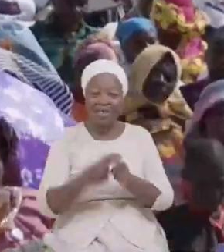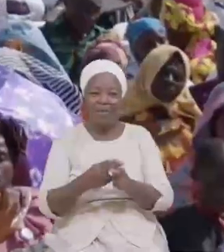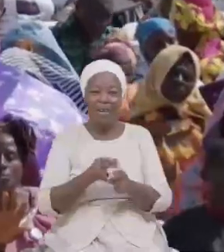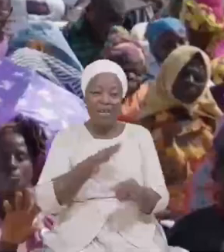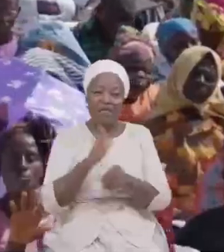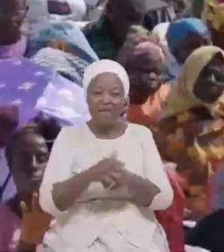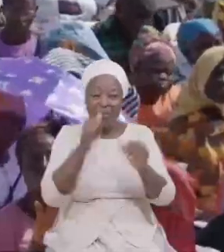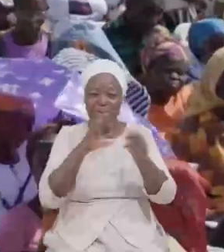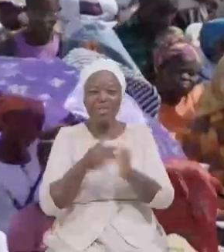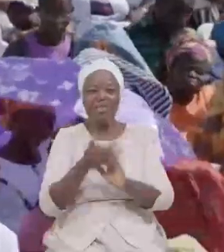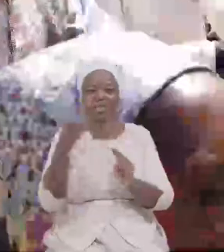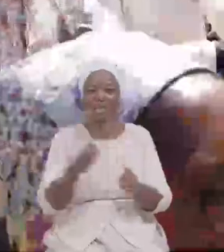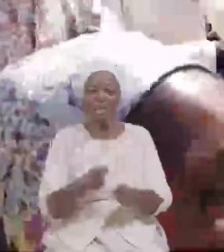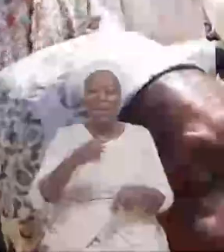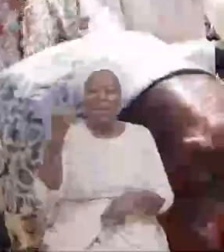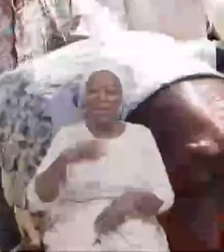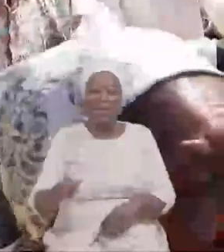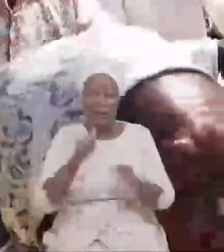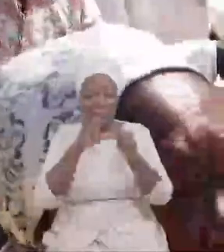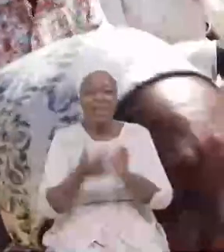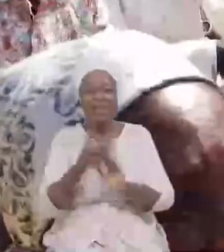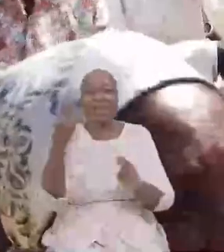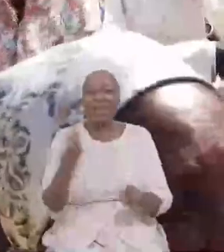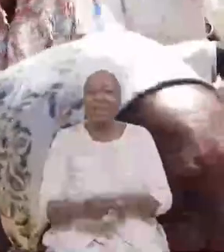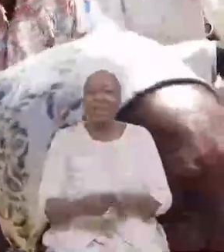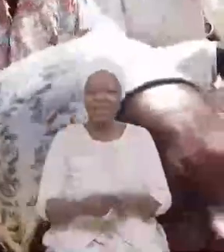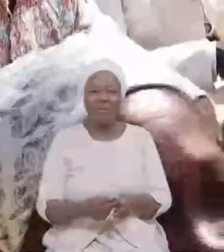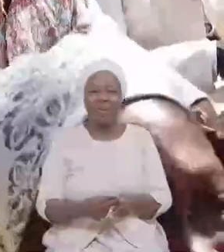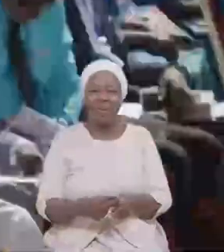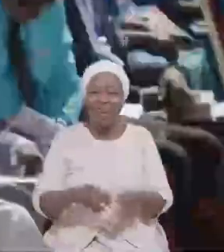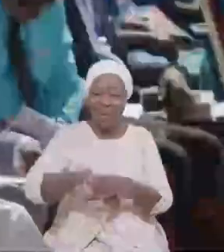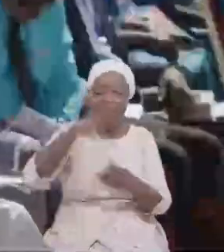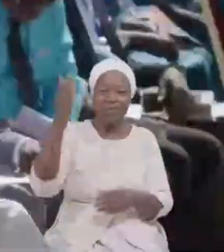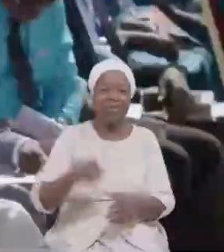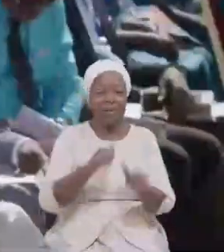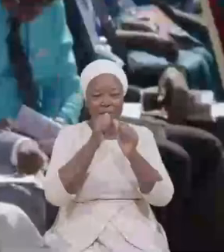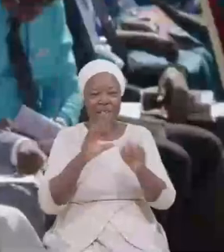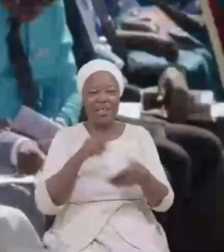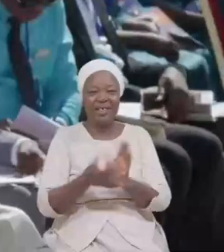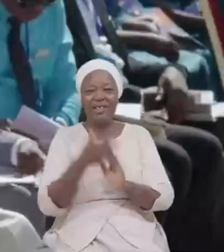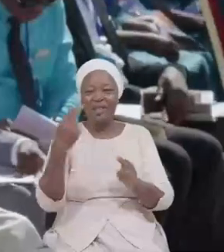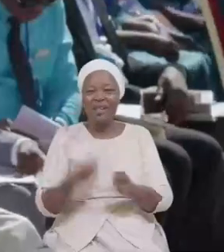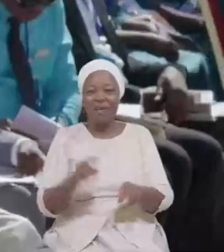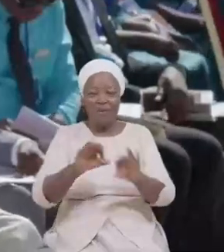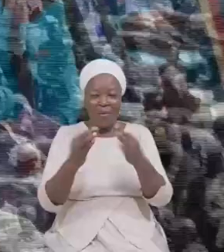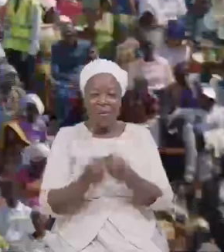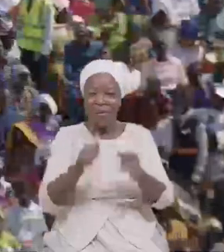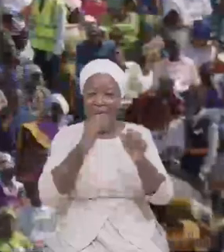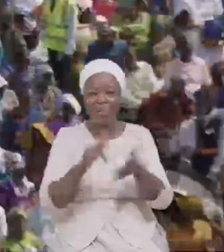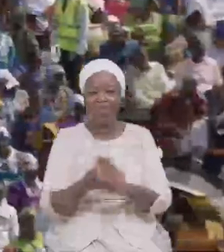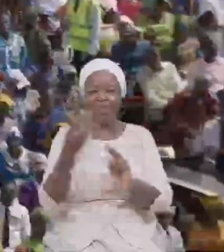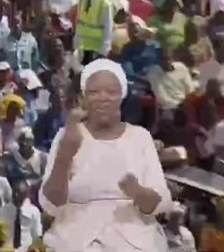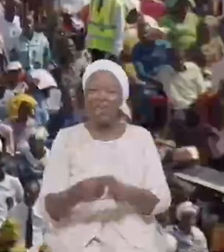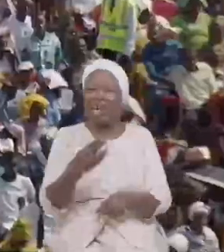suffisantes, les bénédictions internes, les bénédictions externes, les bénédictions familiales